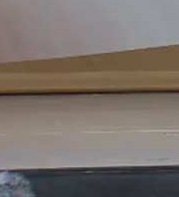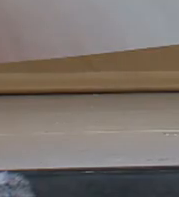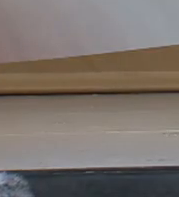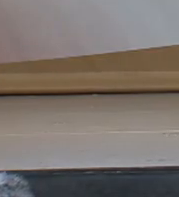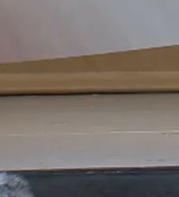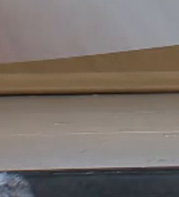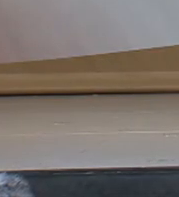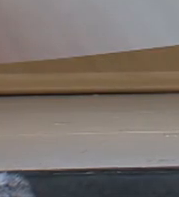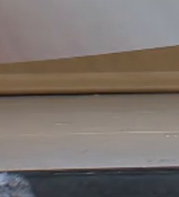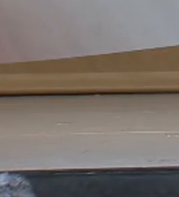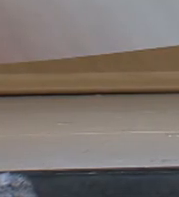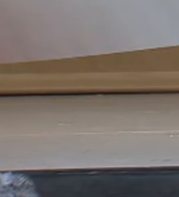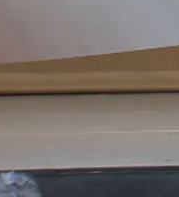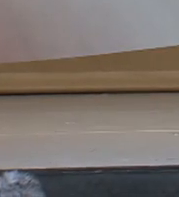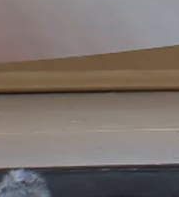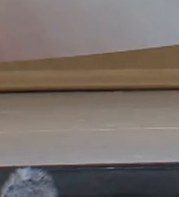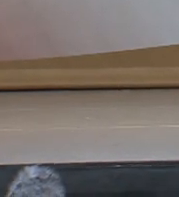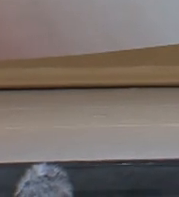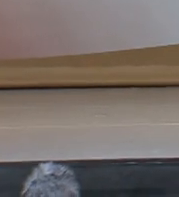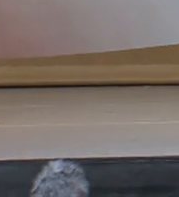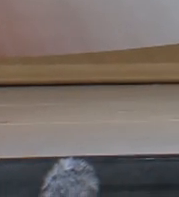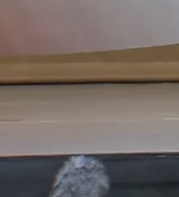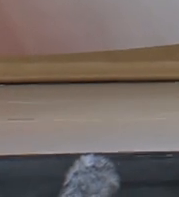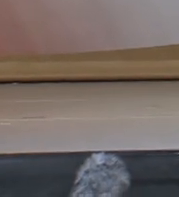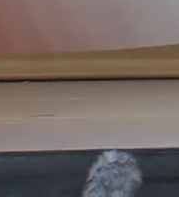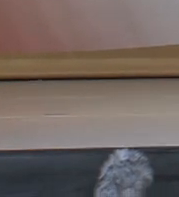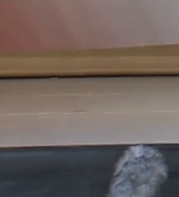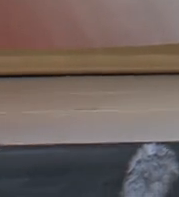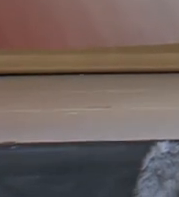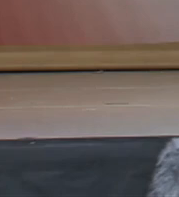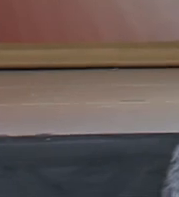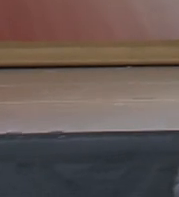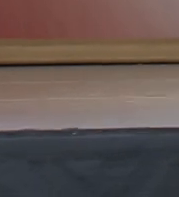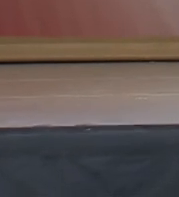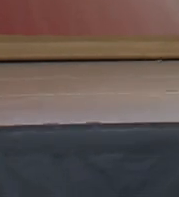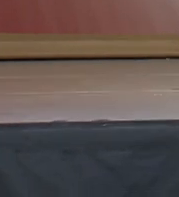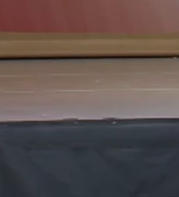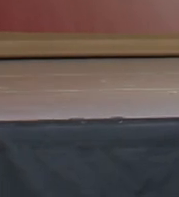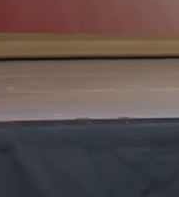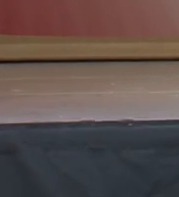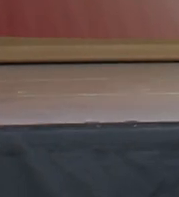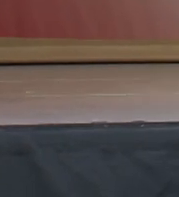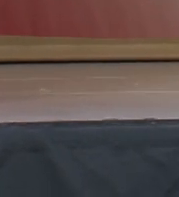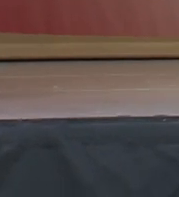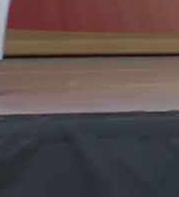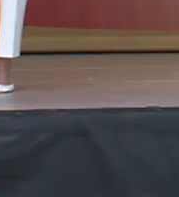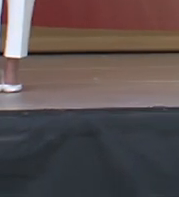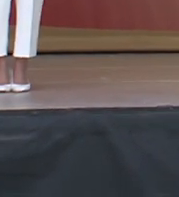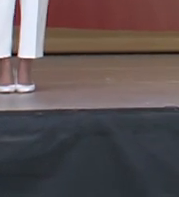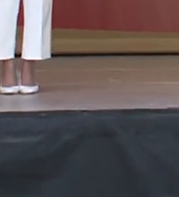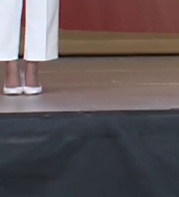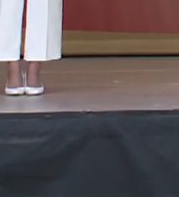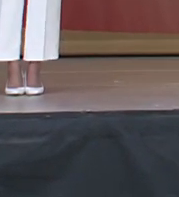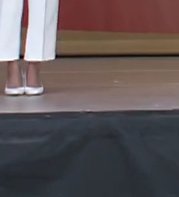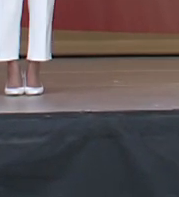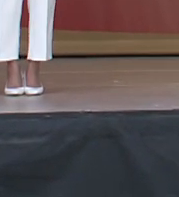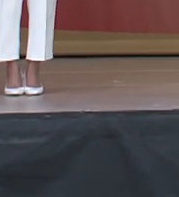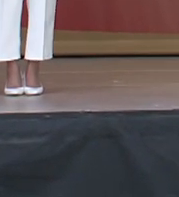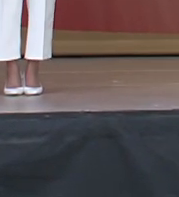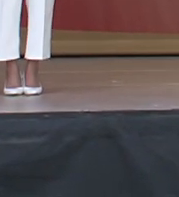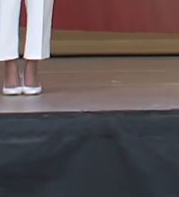以上をもちまして東京2020オリンピック聖火リレー点火セレモニーを終了いたします